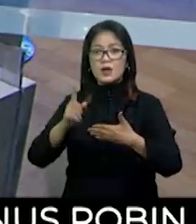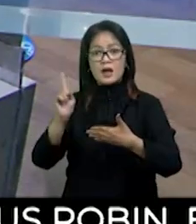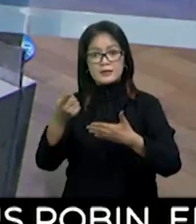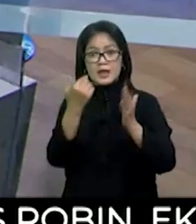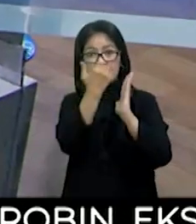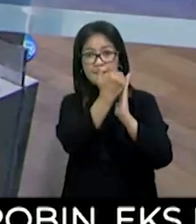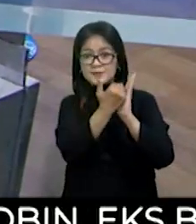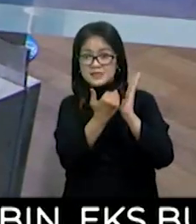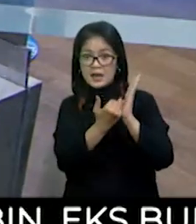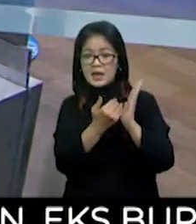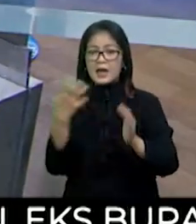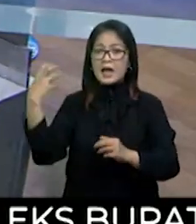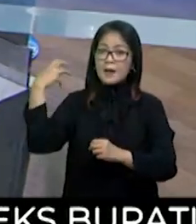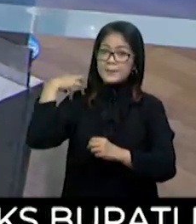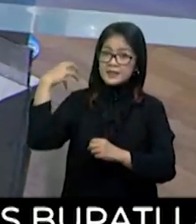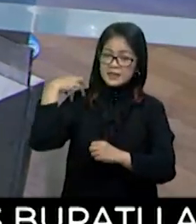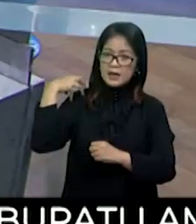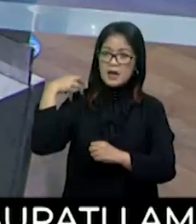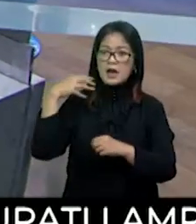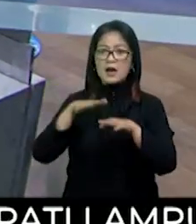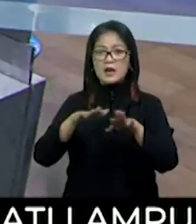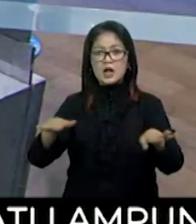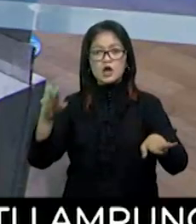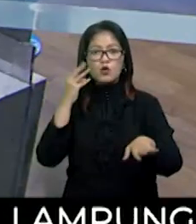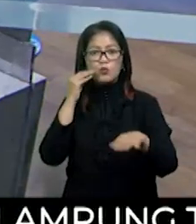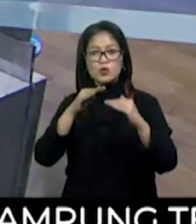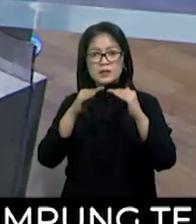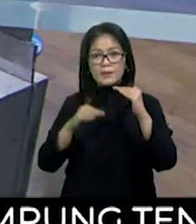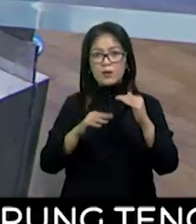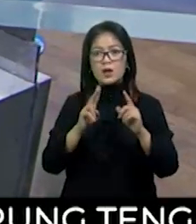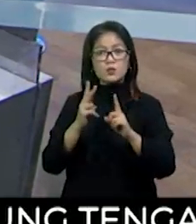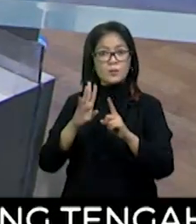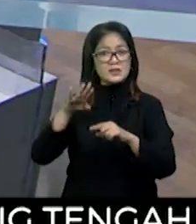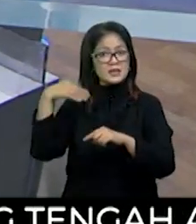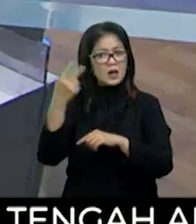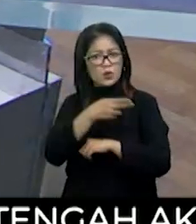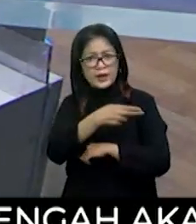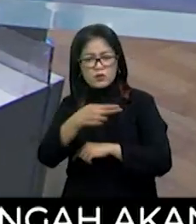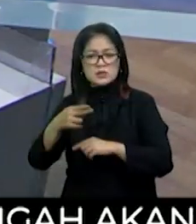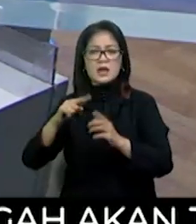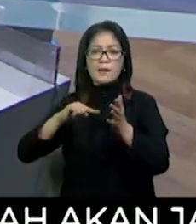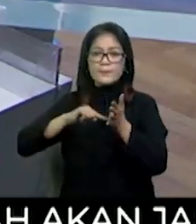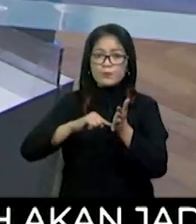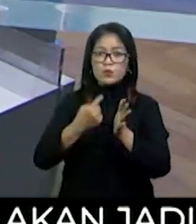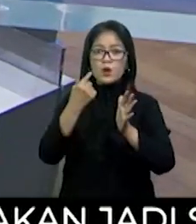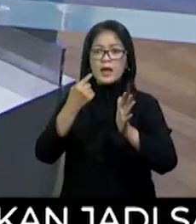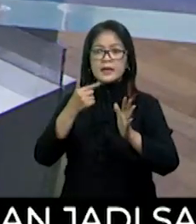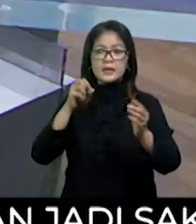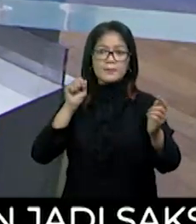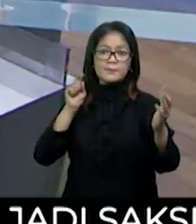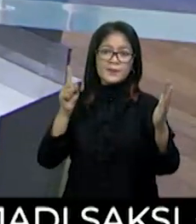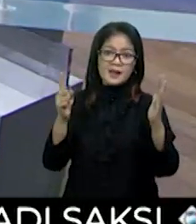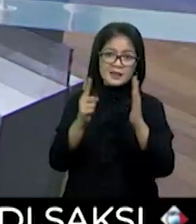Amerika Serikat dan juga anak-anak usia di bawah 12 tahun saat ini di Indonesia juga sudah mulai melakukan PTM atau bersekolah